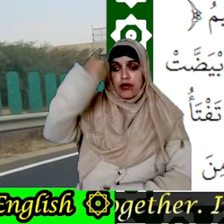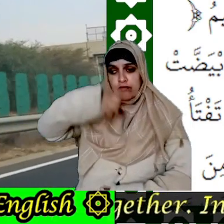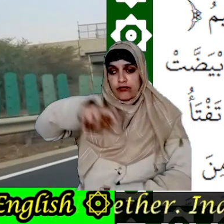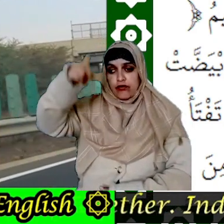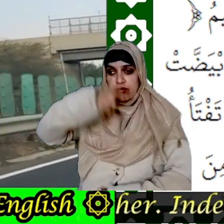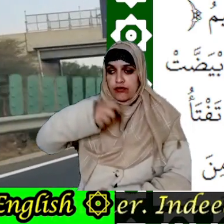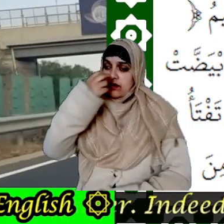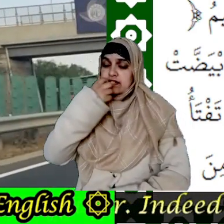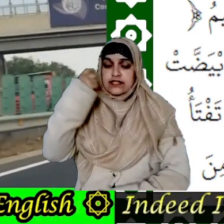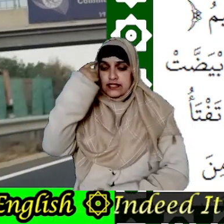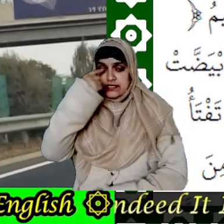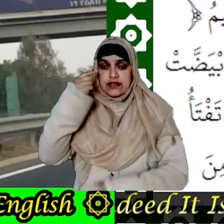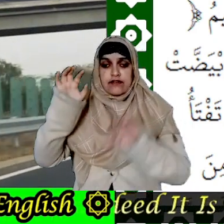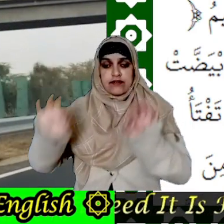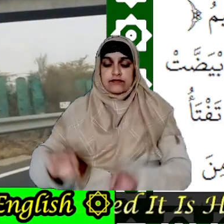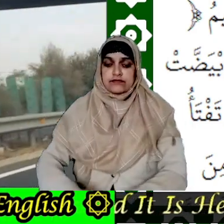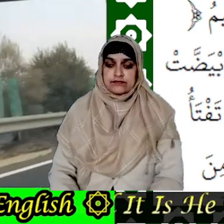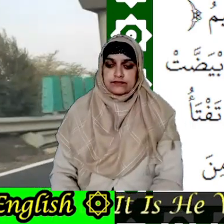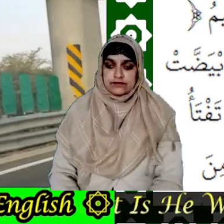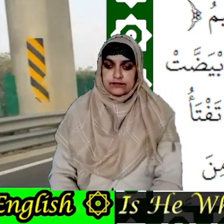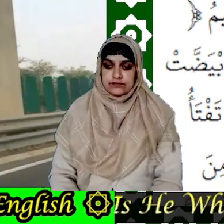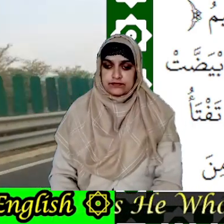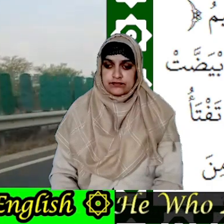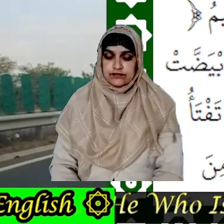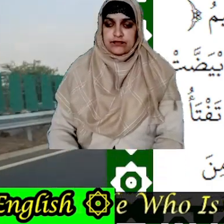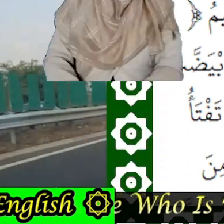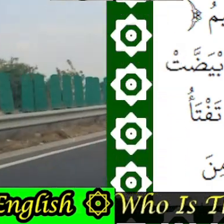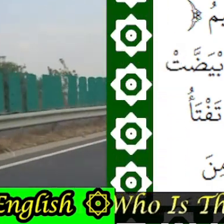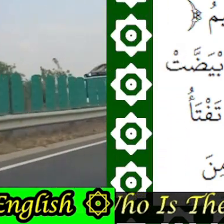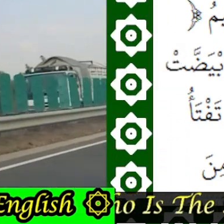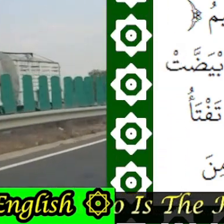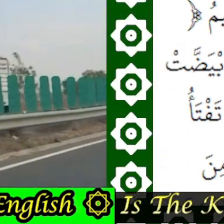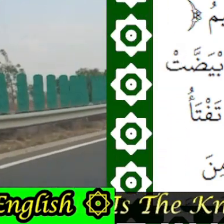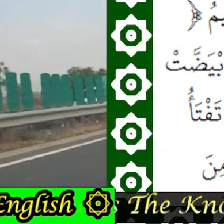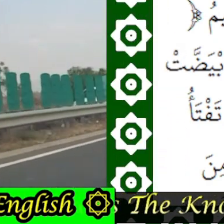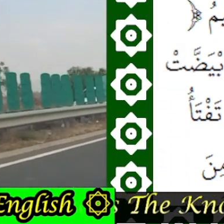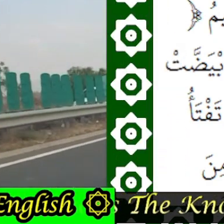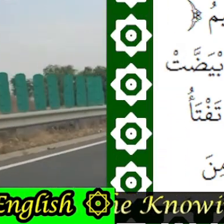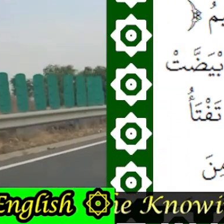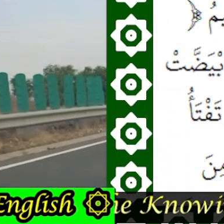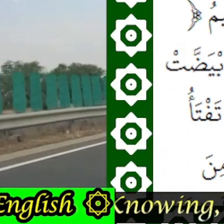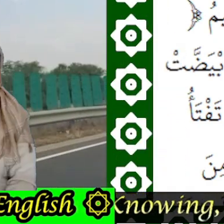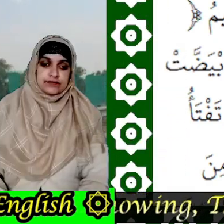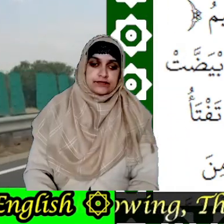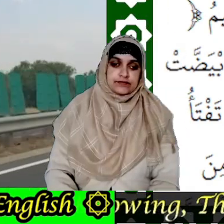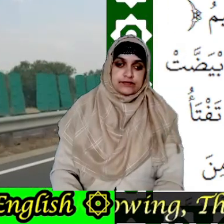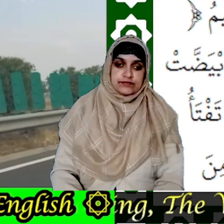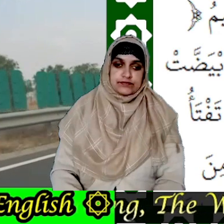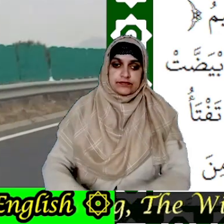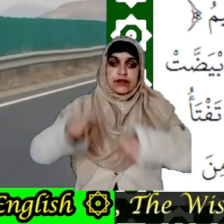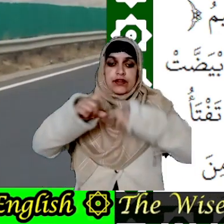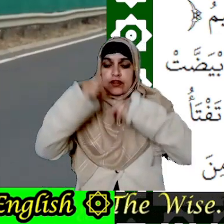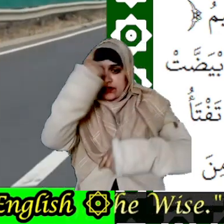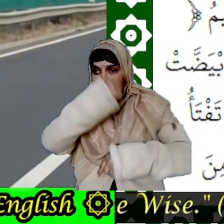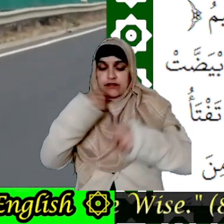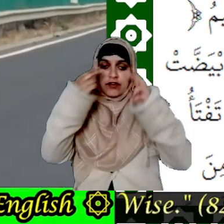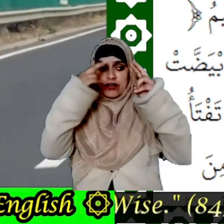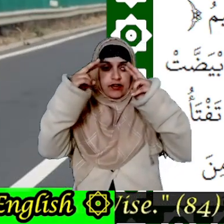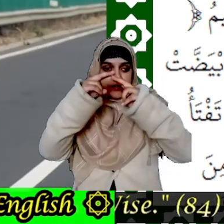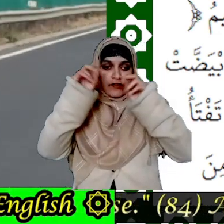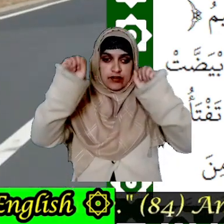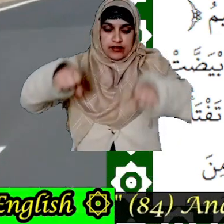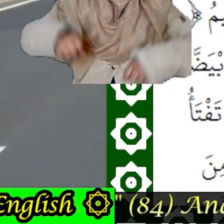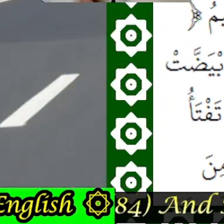سعى خامري سانا متني من نجج نجني إنت جج نكم سي آية.